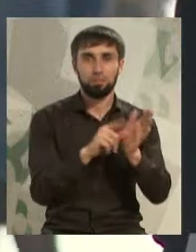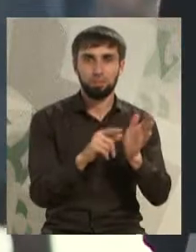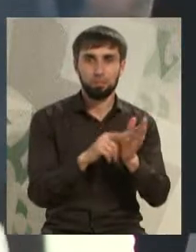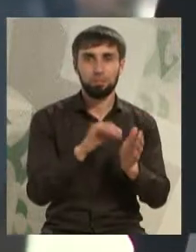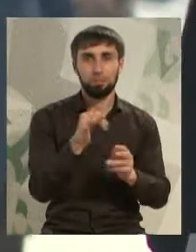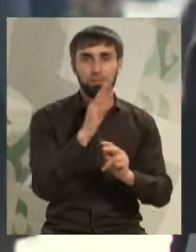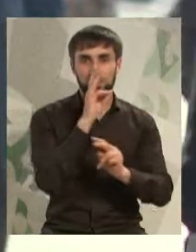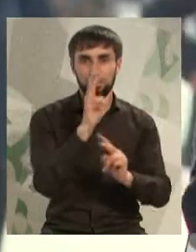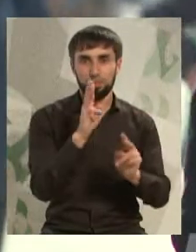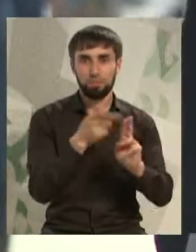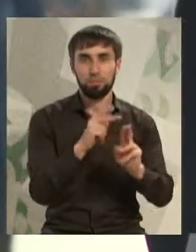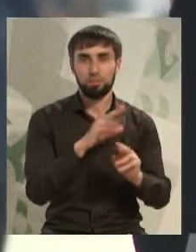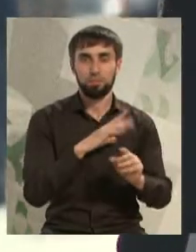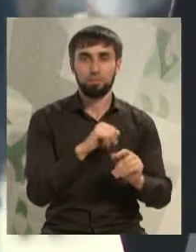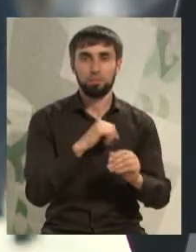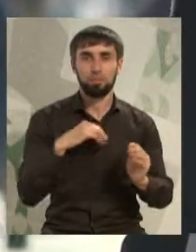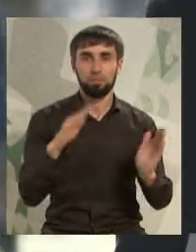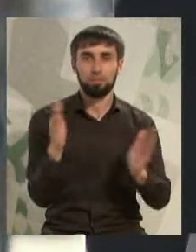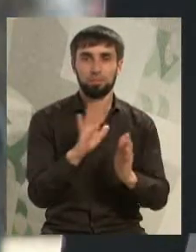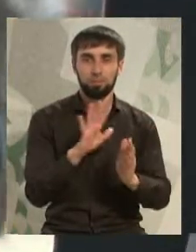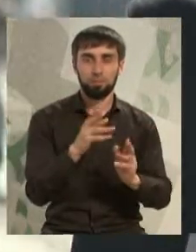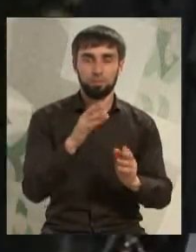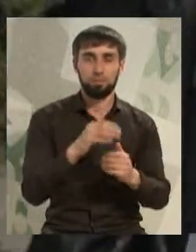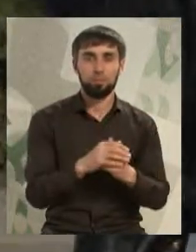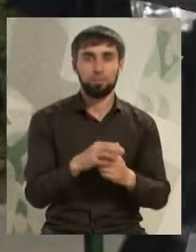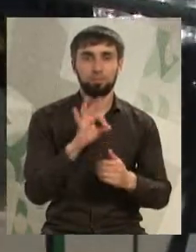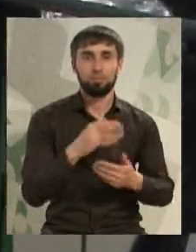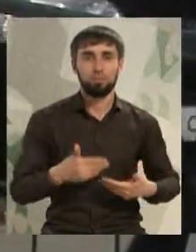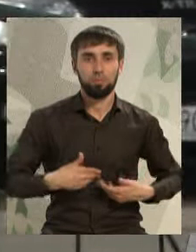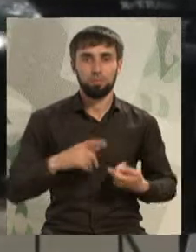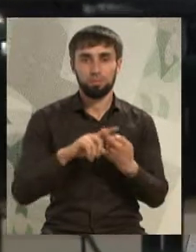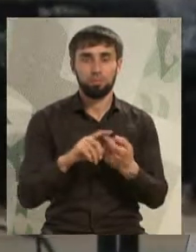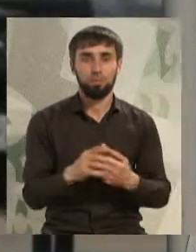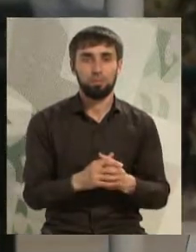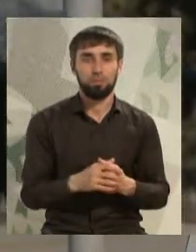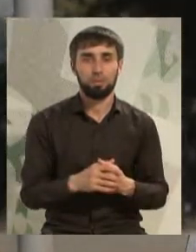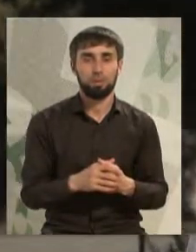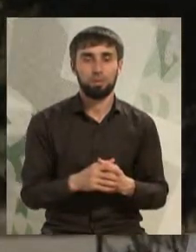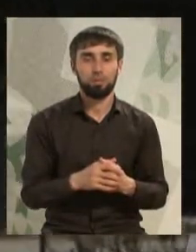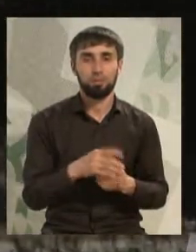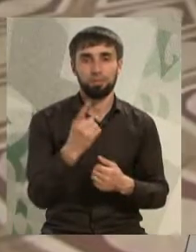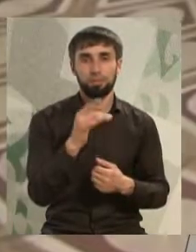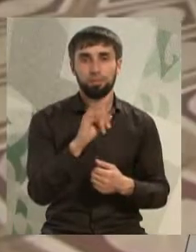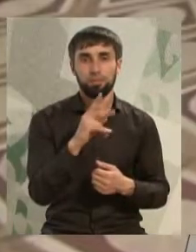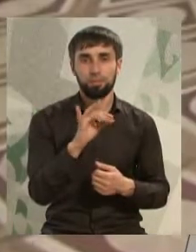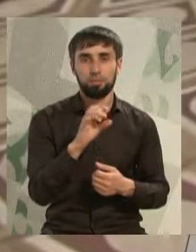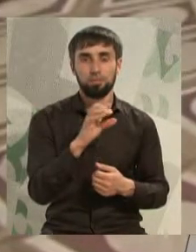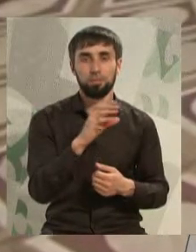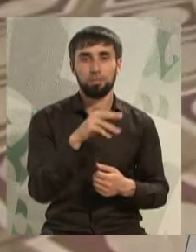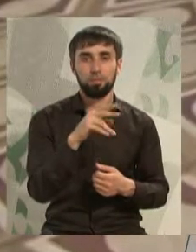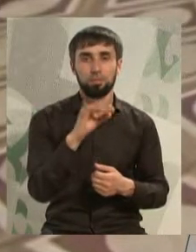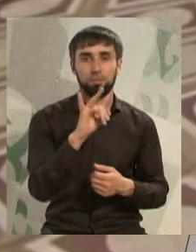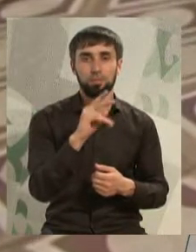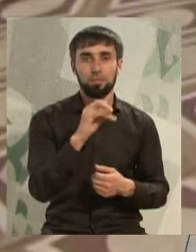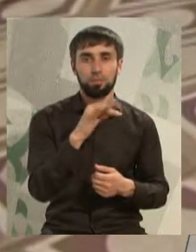оплаты труда и здравоохранения. Поправки абсолютно точно попадающие в запросы общества. Одна из них – индексация пенсии, не